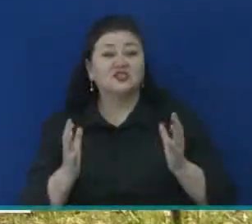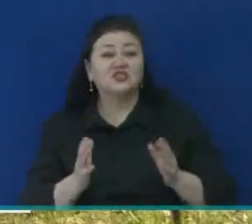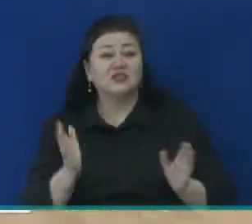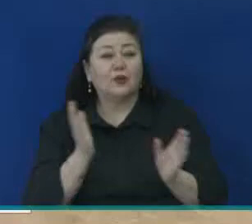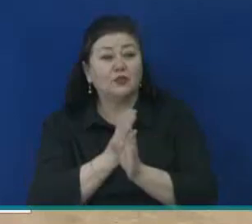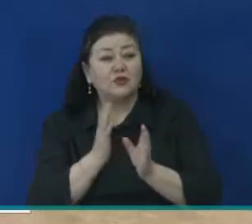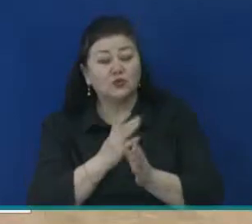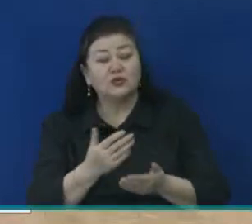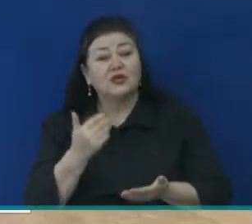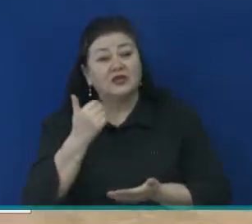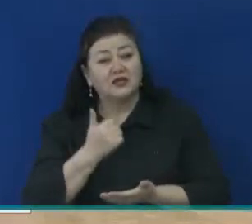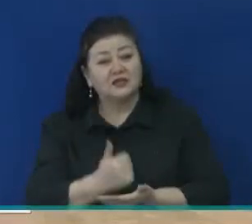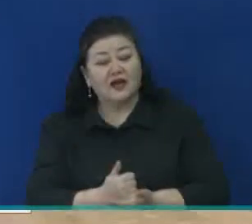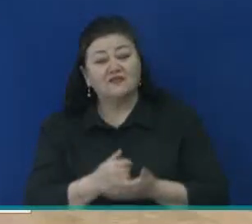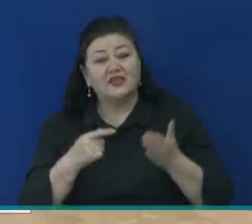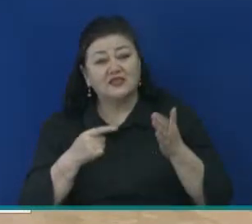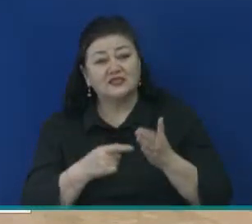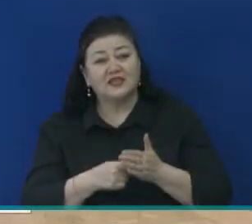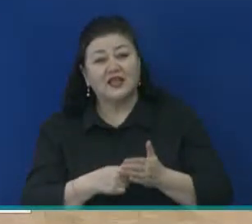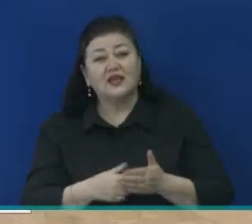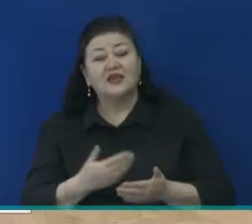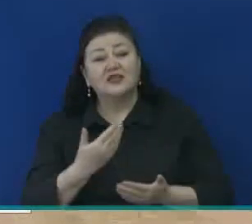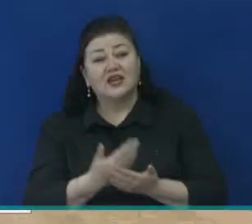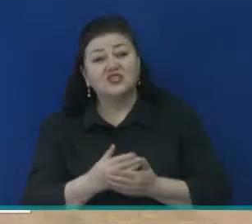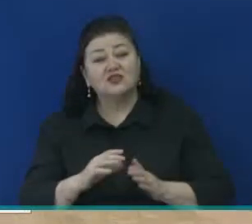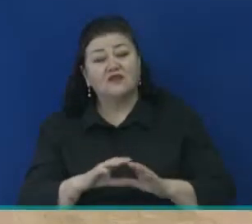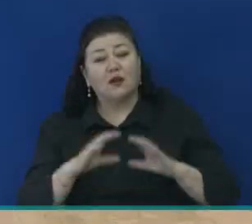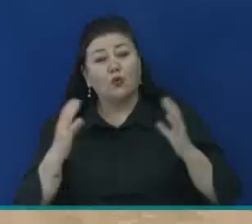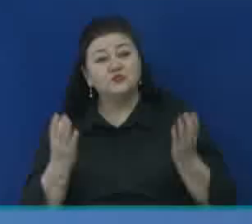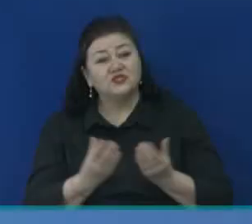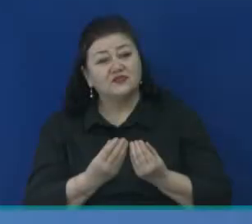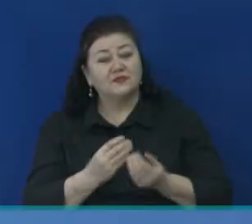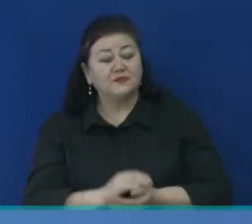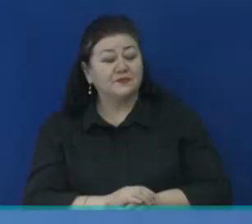қамтылмақ. Аслан Ертісбаев, Ботагөз Нандыбаева, Нұрлан Оразалин, Семей телеарнасы.